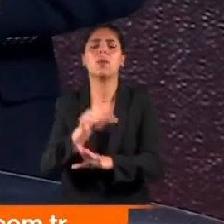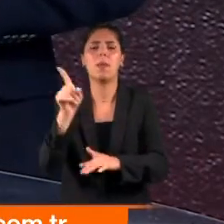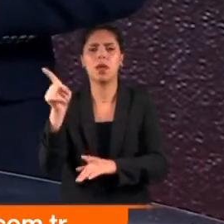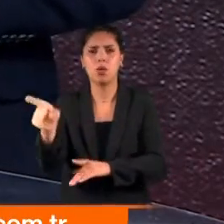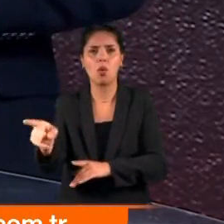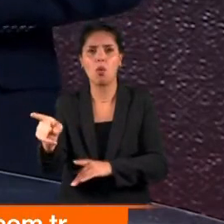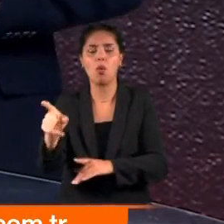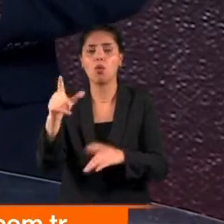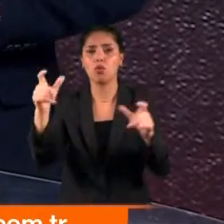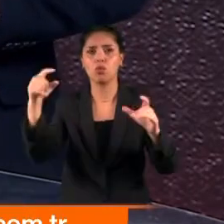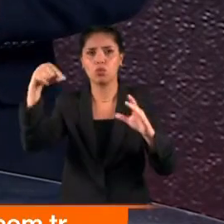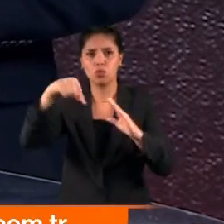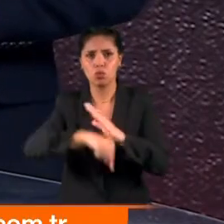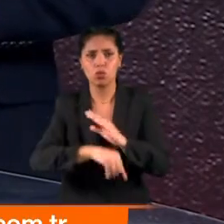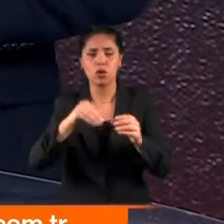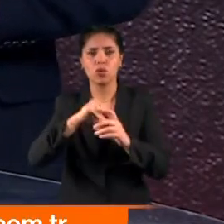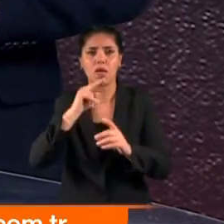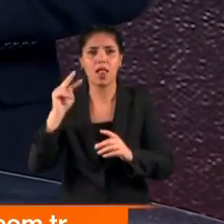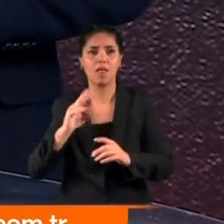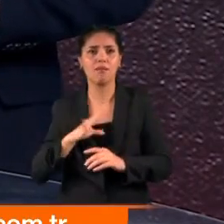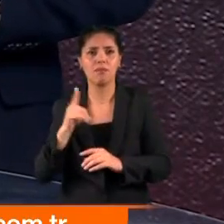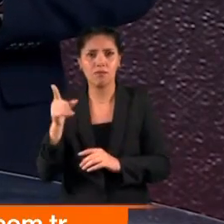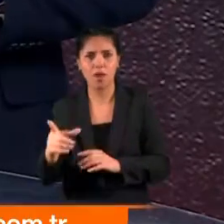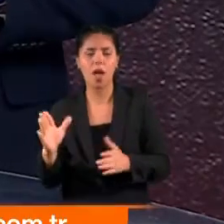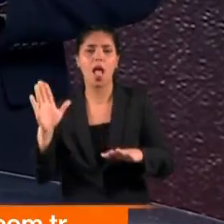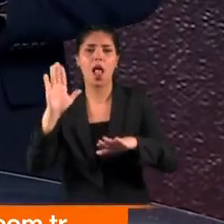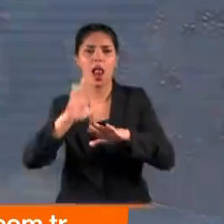çukurda elektrik akımına kapıldı ve ağır yaralandı.